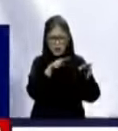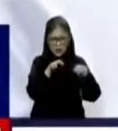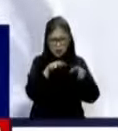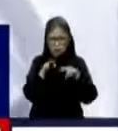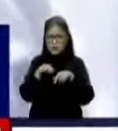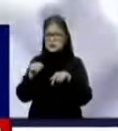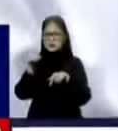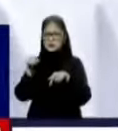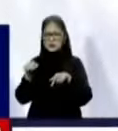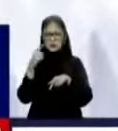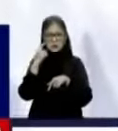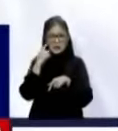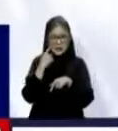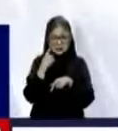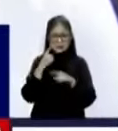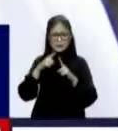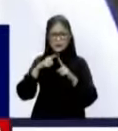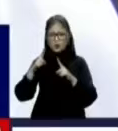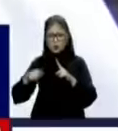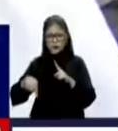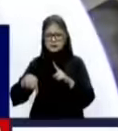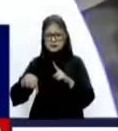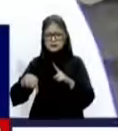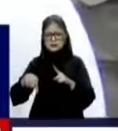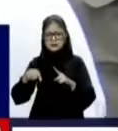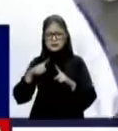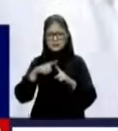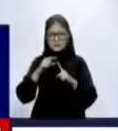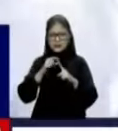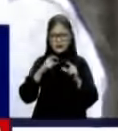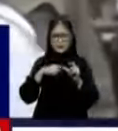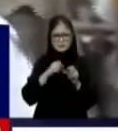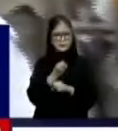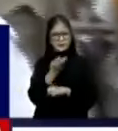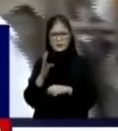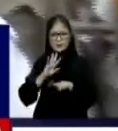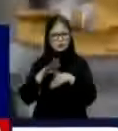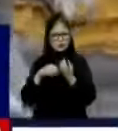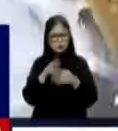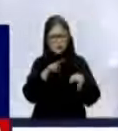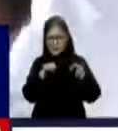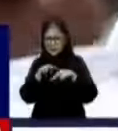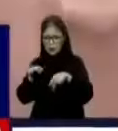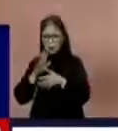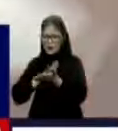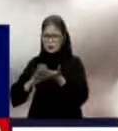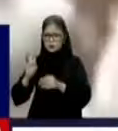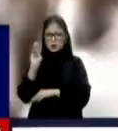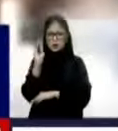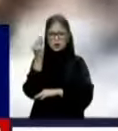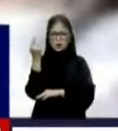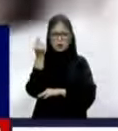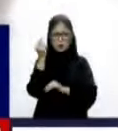para saksi, petugas KPPS, dan juga warga yang ada di sana. Ya, dan ini langsung didatangi oleh Ketua Umum